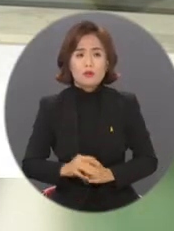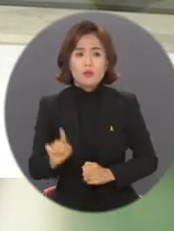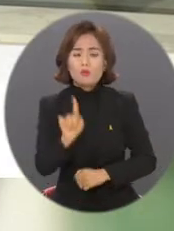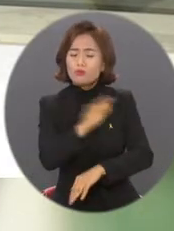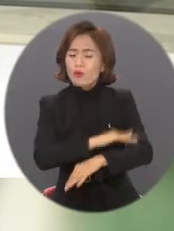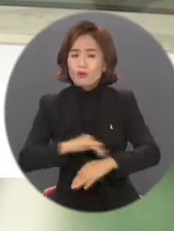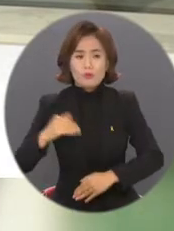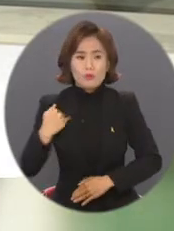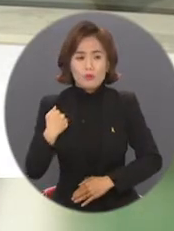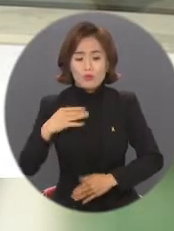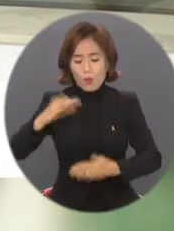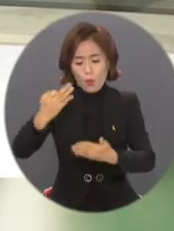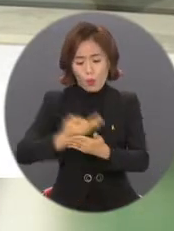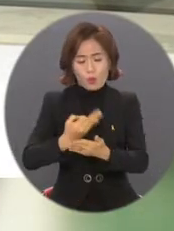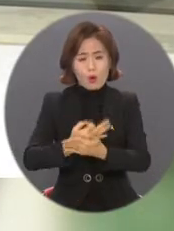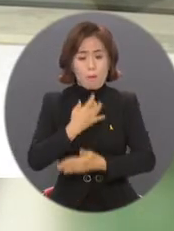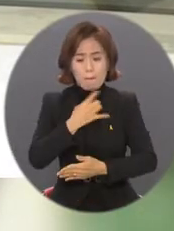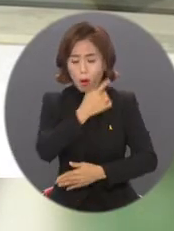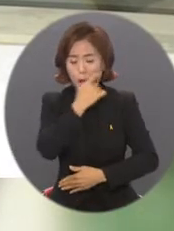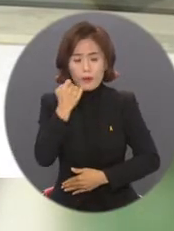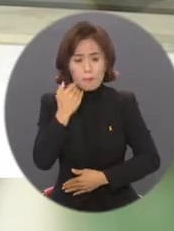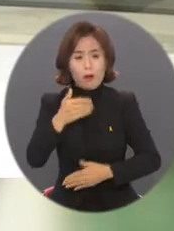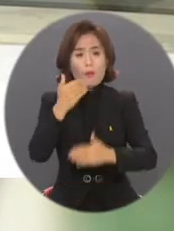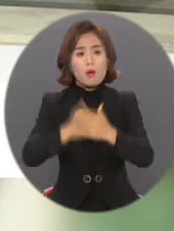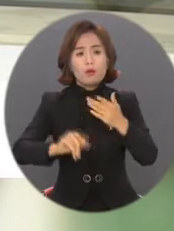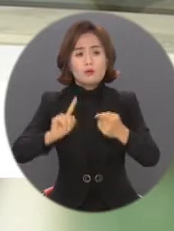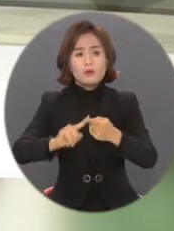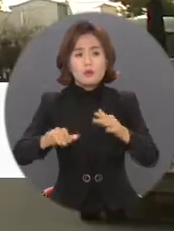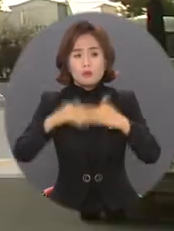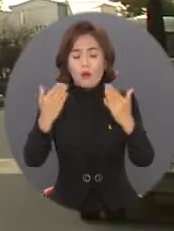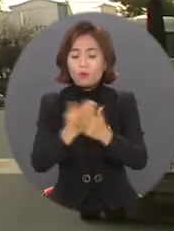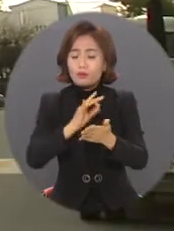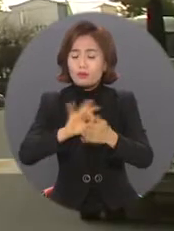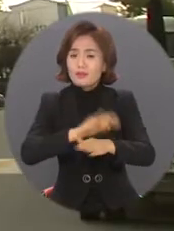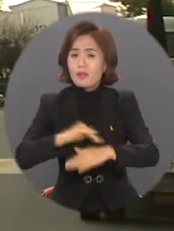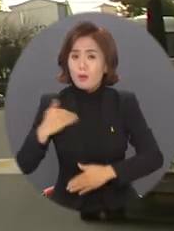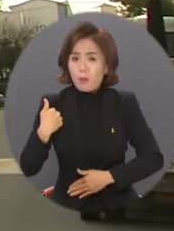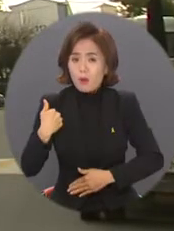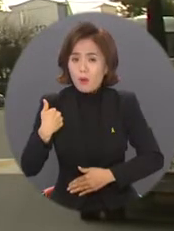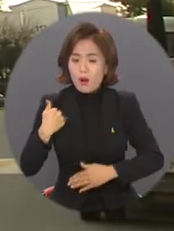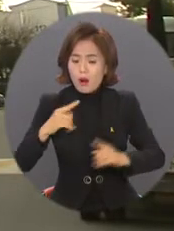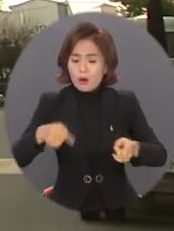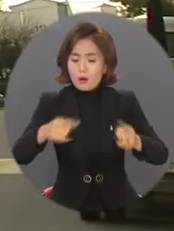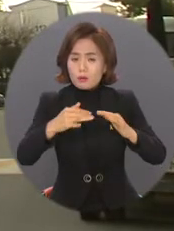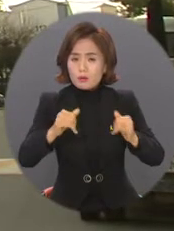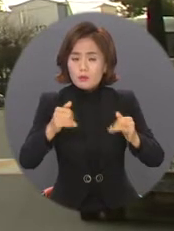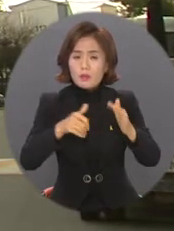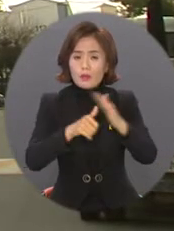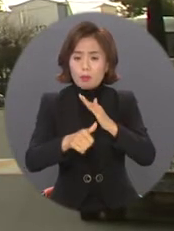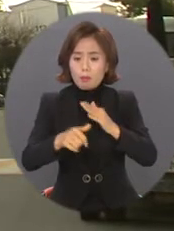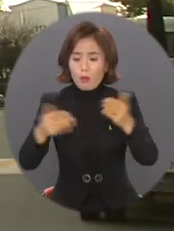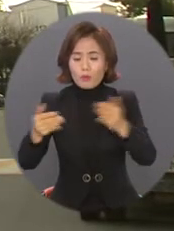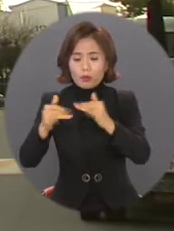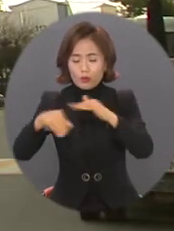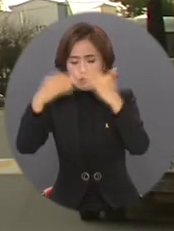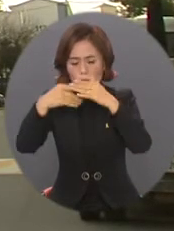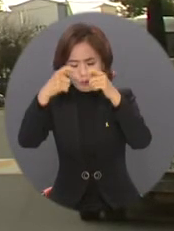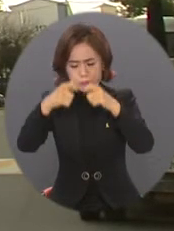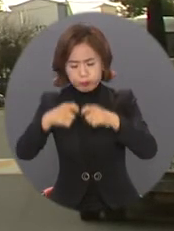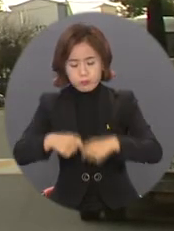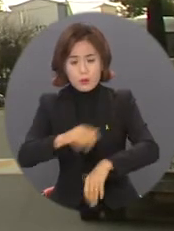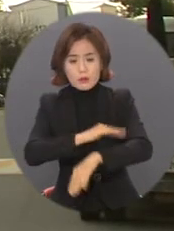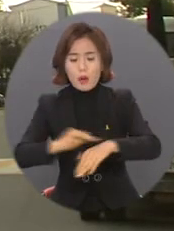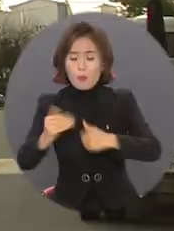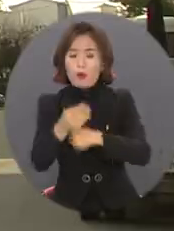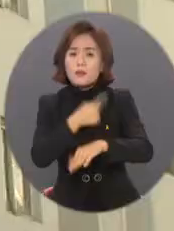oo 야 옹 내 평생 꼭 입주자대표 와 노동자들이 면밀히 살필 수 없는 것을